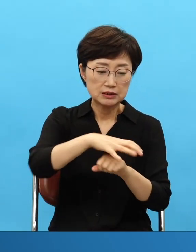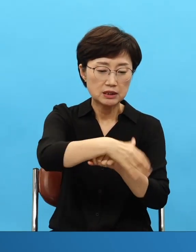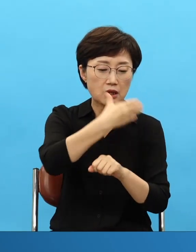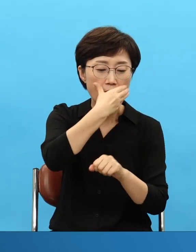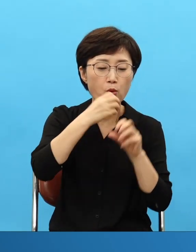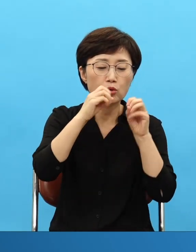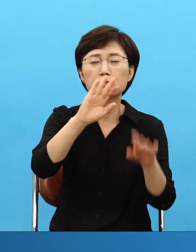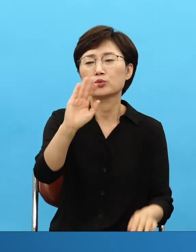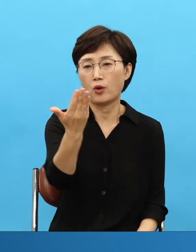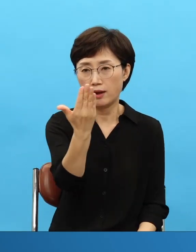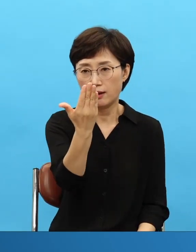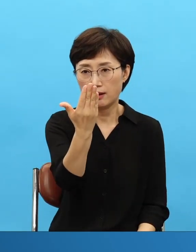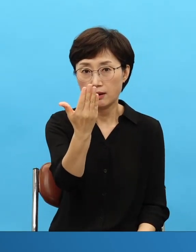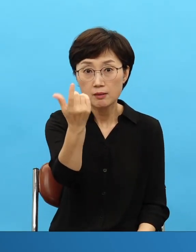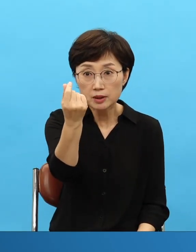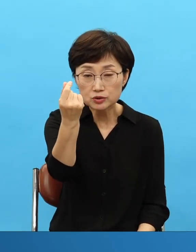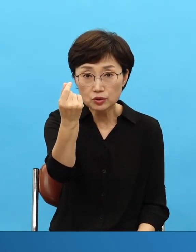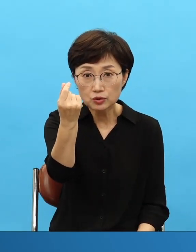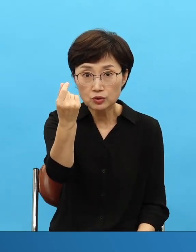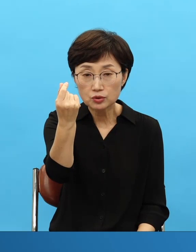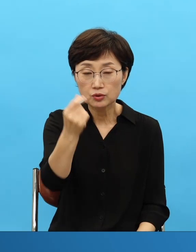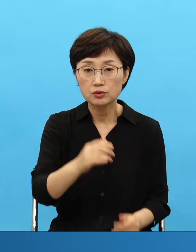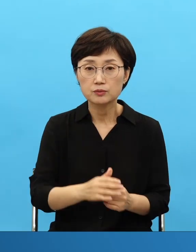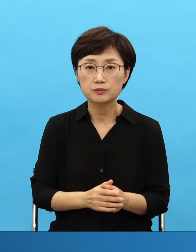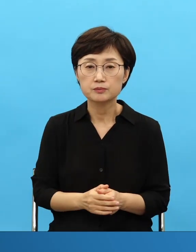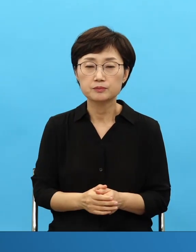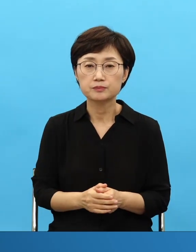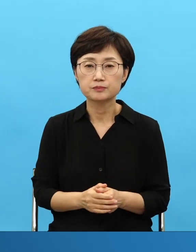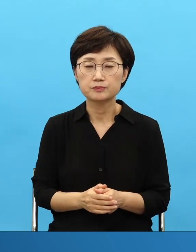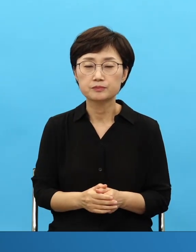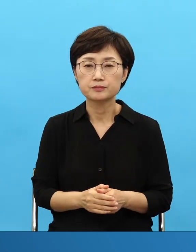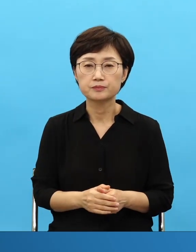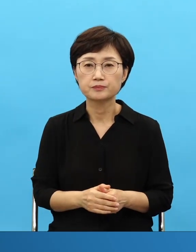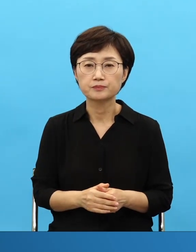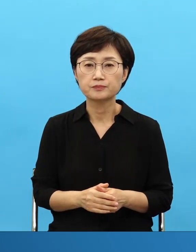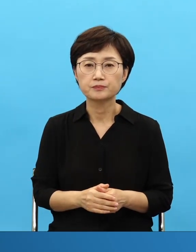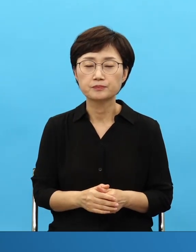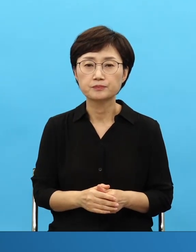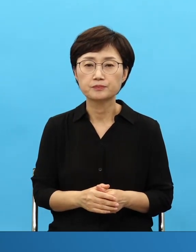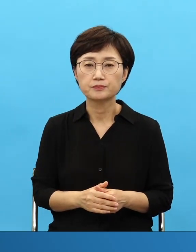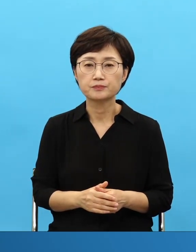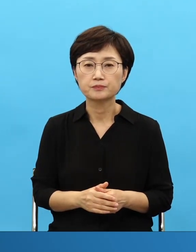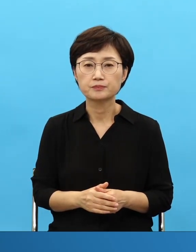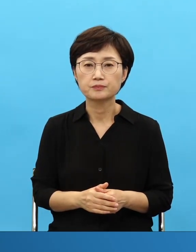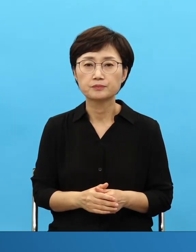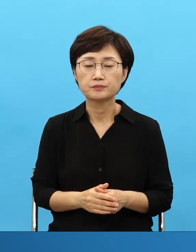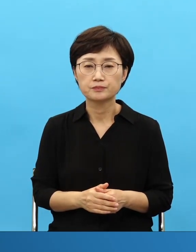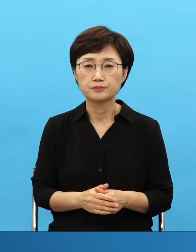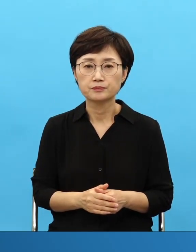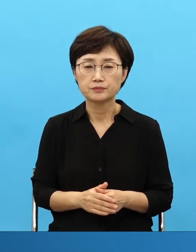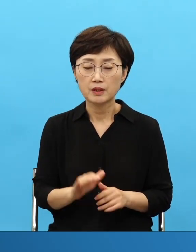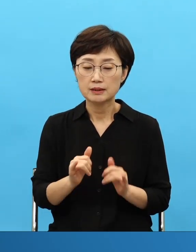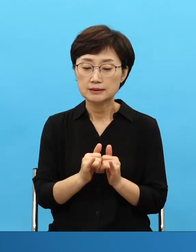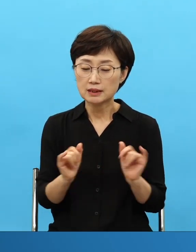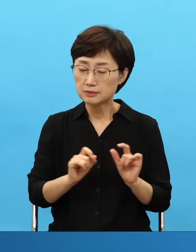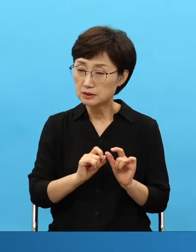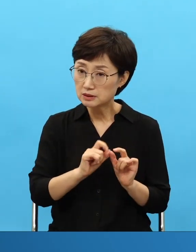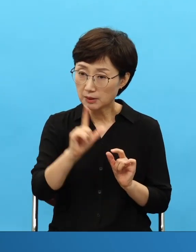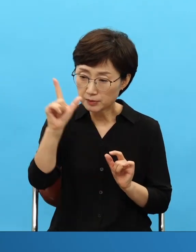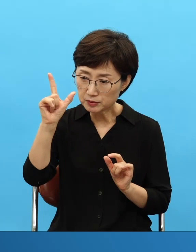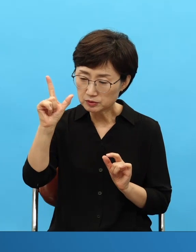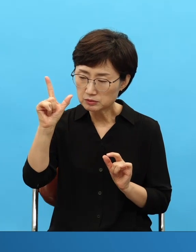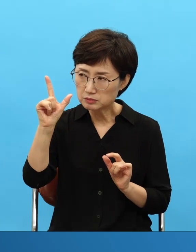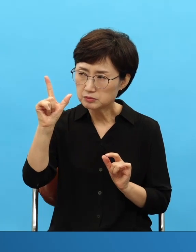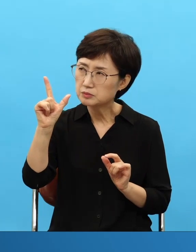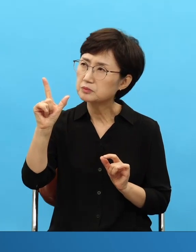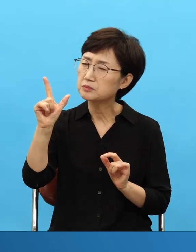through your posterity. So plant in that covenant. 예, 대부분 사람들이 이거 안 하고 있어요. But the vast majority of people are